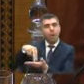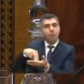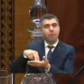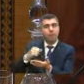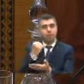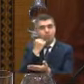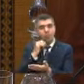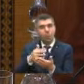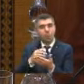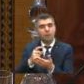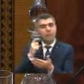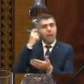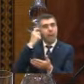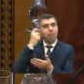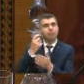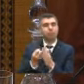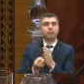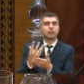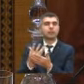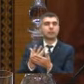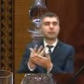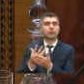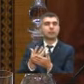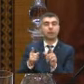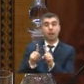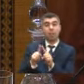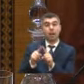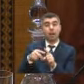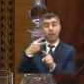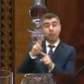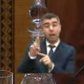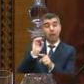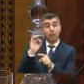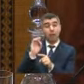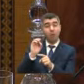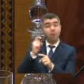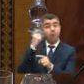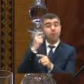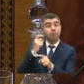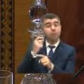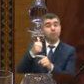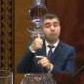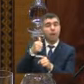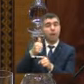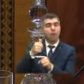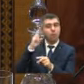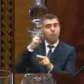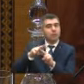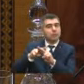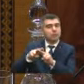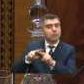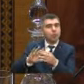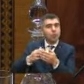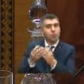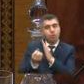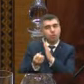يستنجد بالكفاءات. لا لشيء سيد رئيس الحكومة، هو أن نبدع، هو أن نأتي بجديد، هو